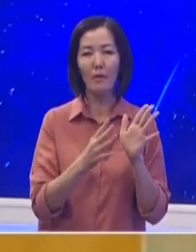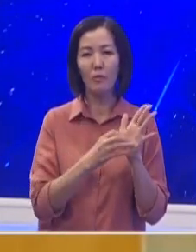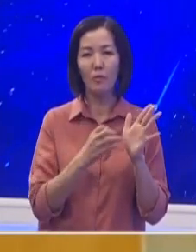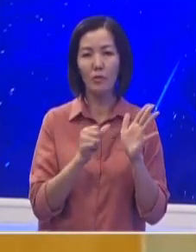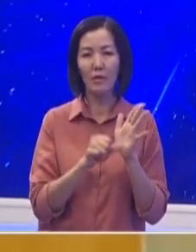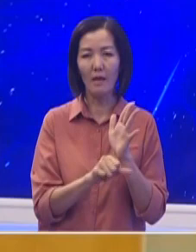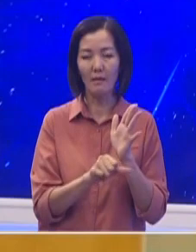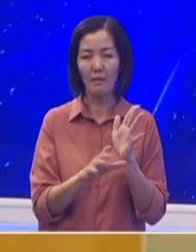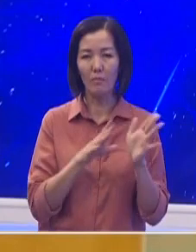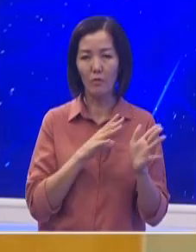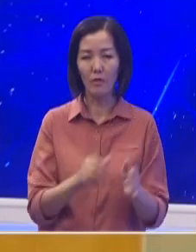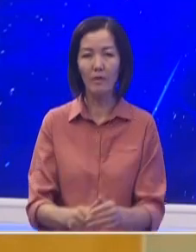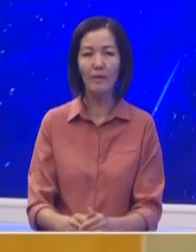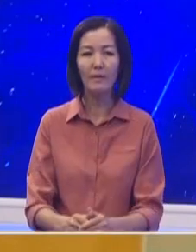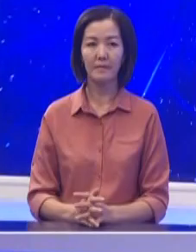206 096 бюллетен болды.